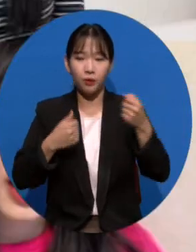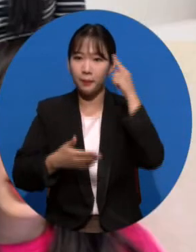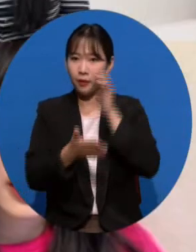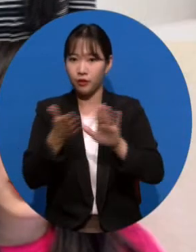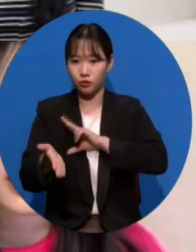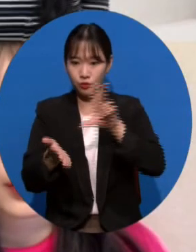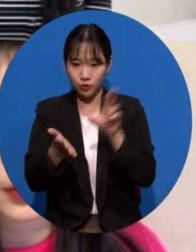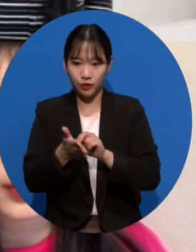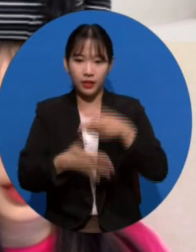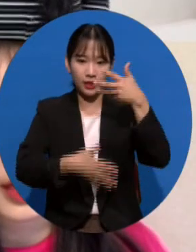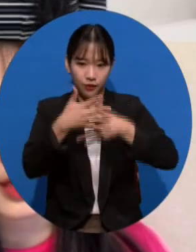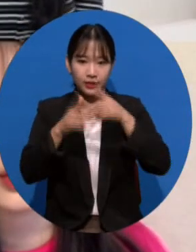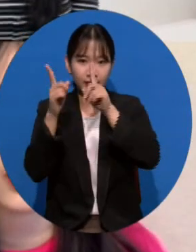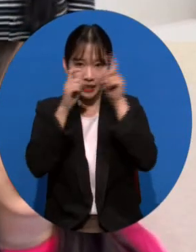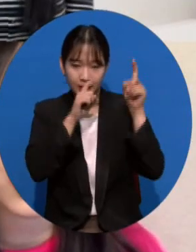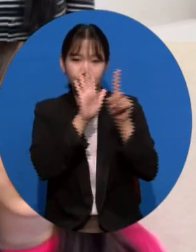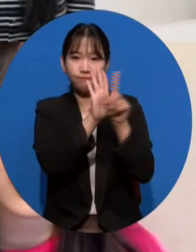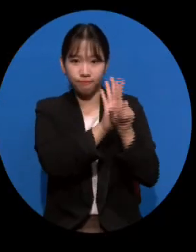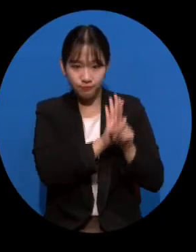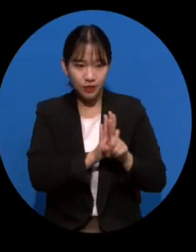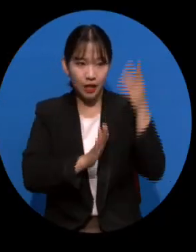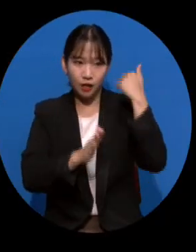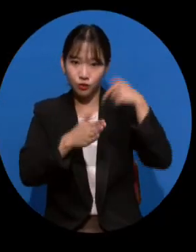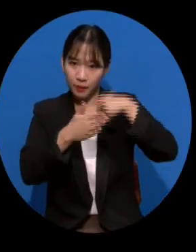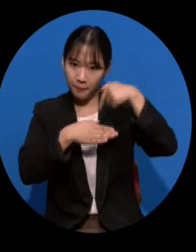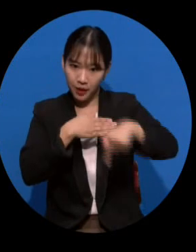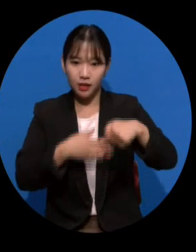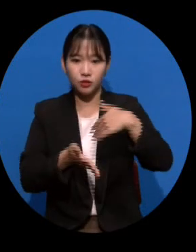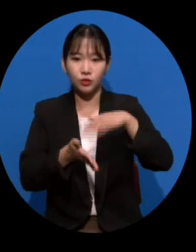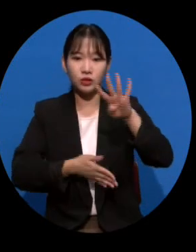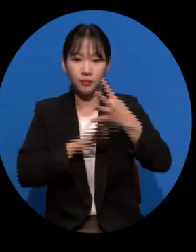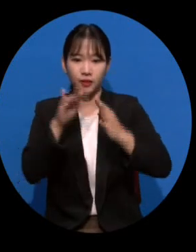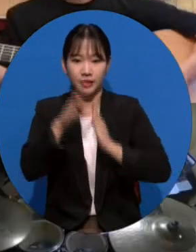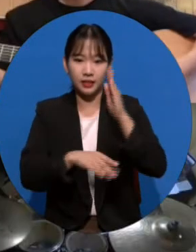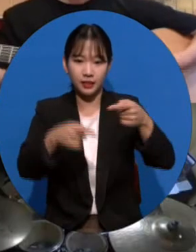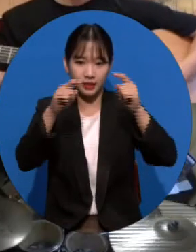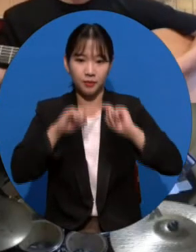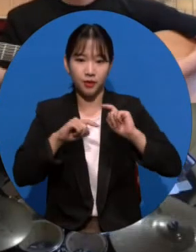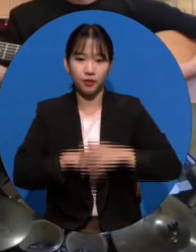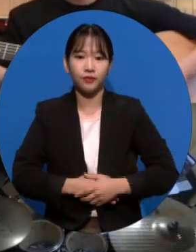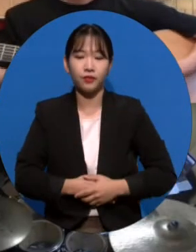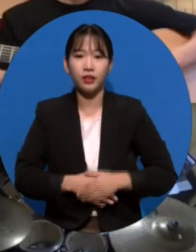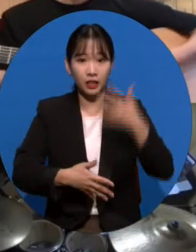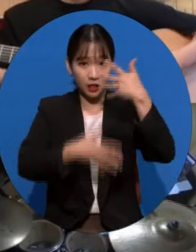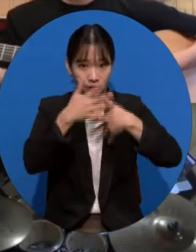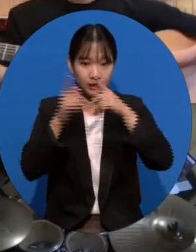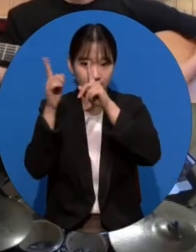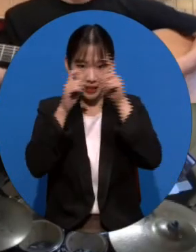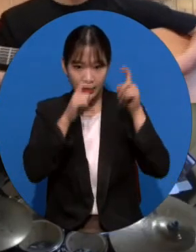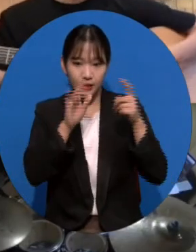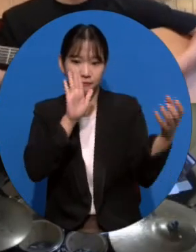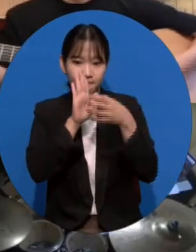평화를 주제로 한 영상과 사진을 공모했는데 국내외에서 400명 이상이 참여했습니다. 영상과 사진을